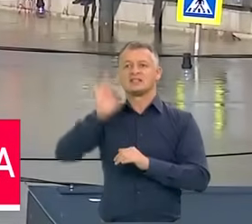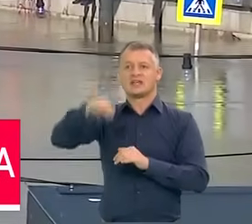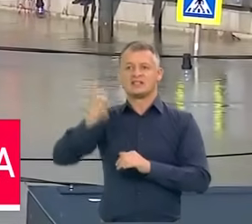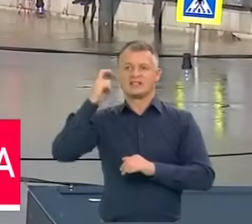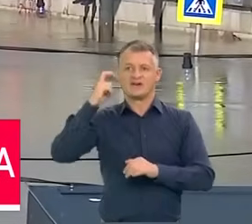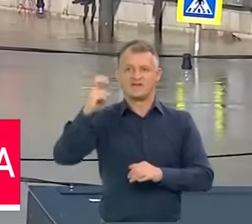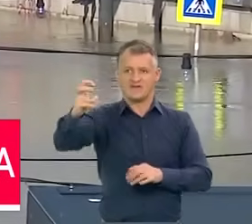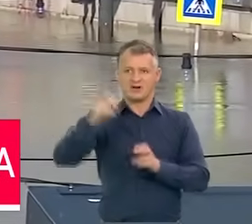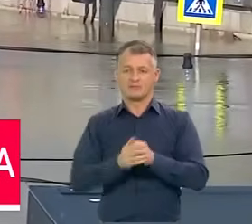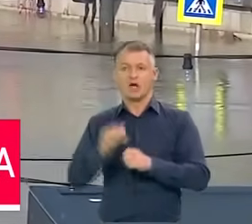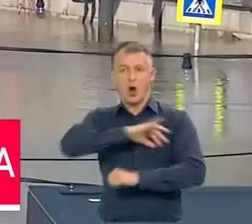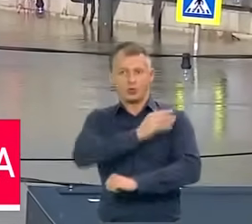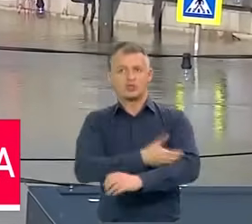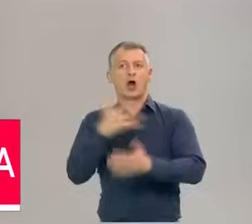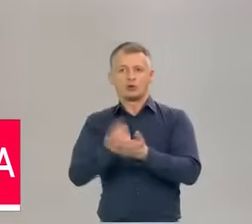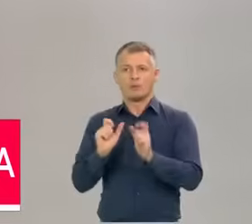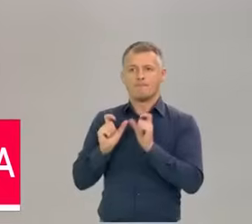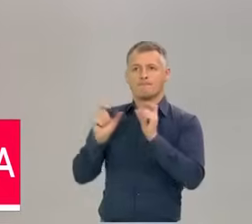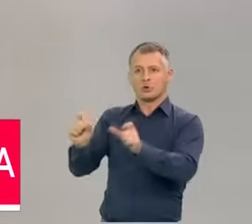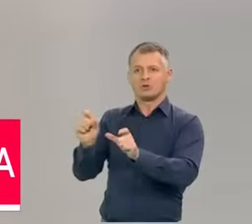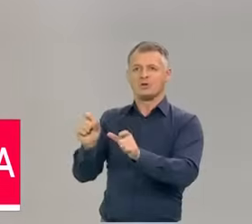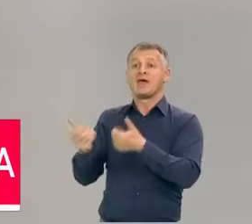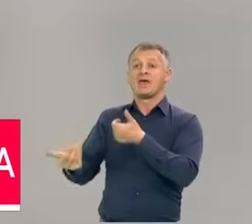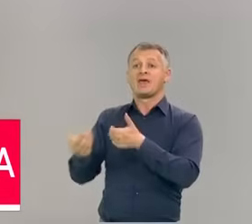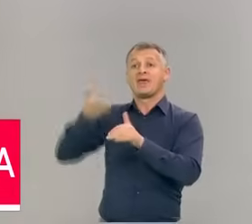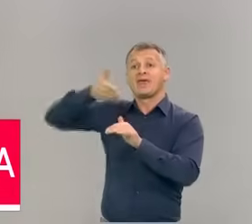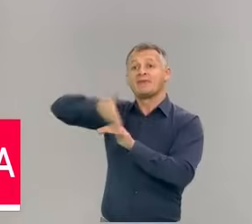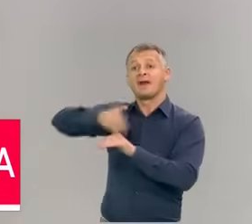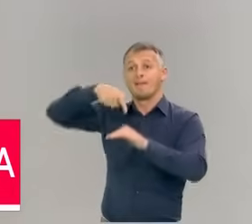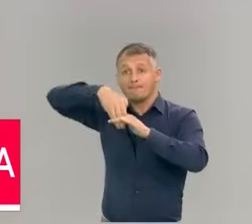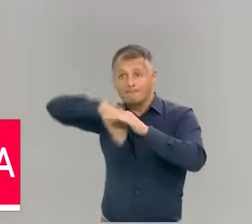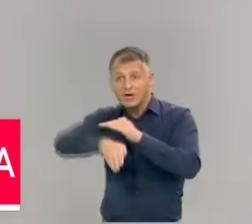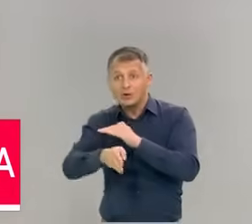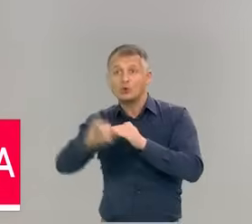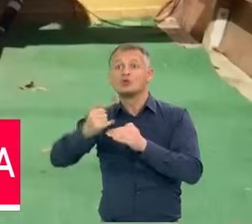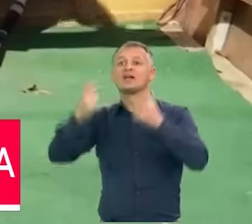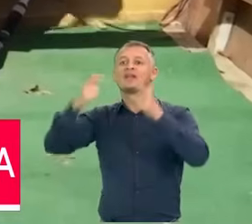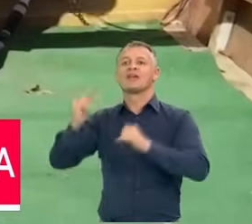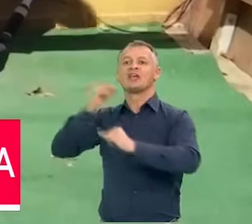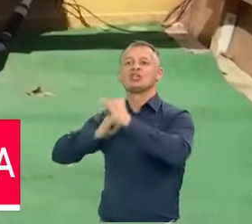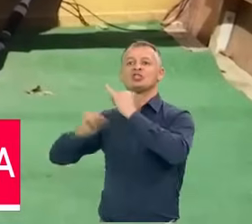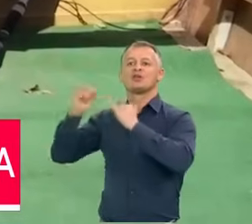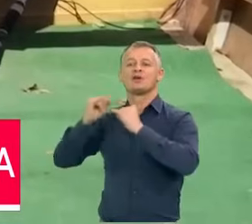totuși autoritățile au reușit să protejeze intr și clădire Parlamentului